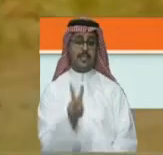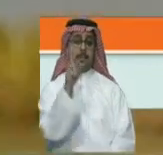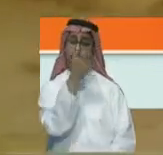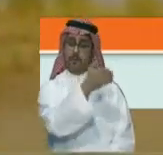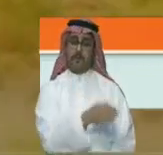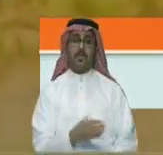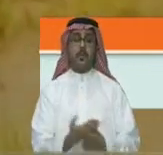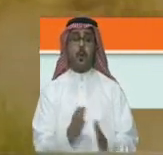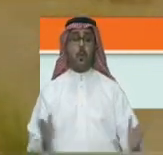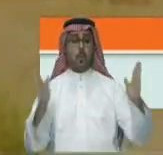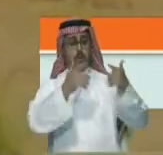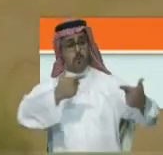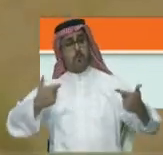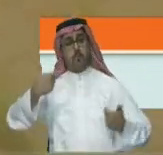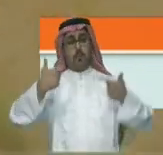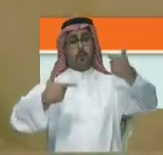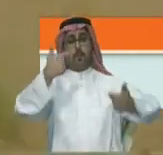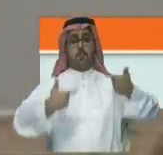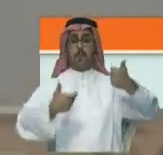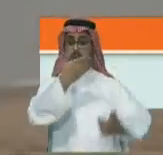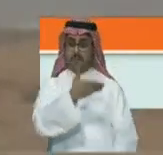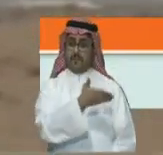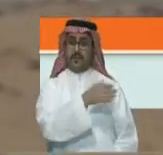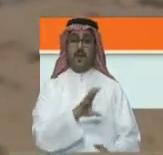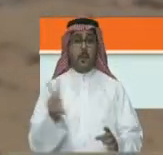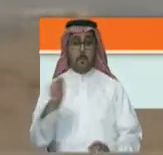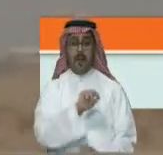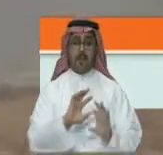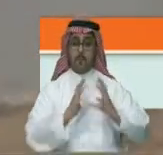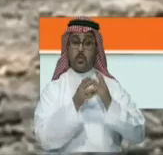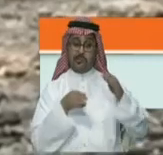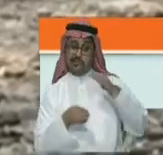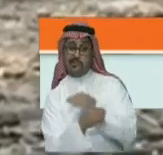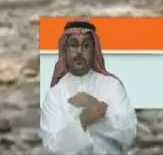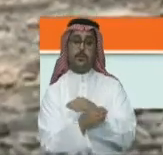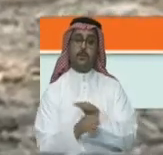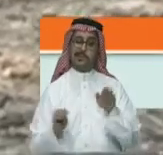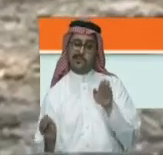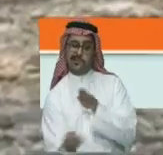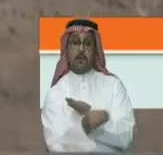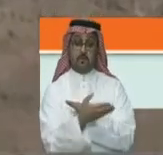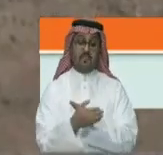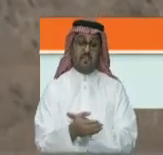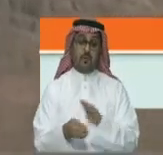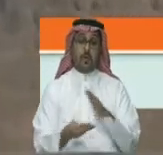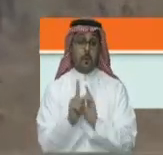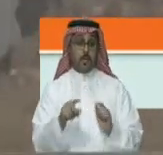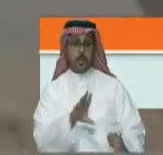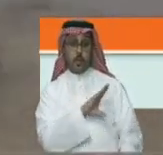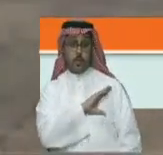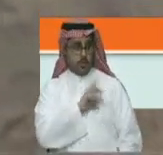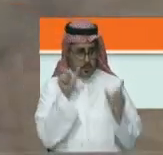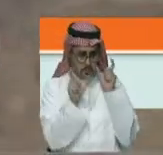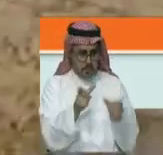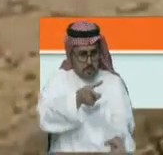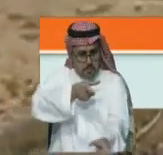اندلعت المواجهات أثناء محاولة مجموعة من عناصر الميليشيا الحوثية التسلل في مديرية قعطبة. وأشار